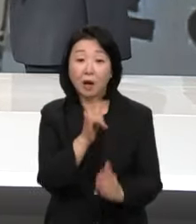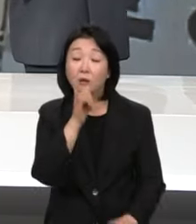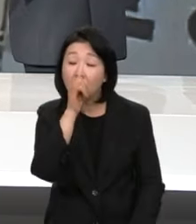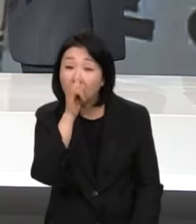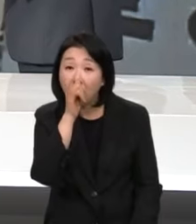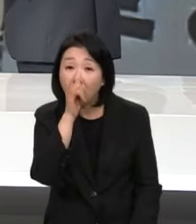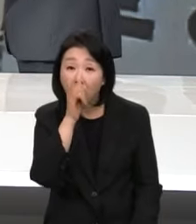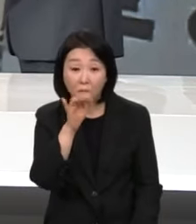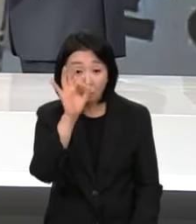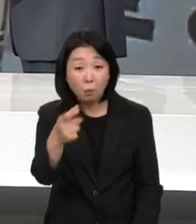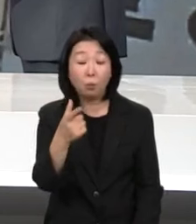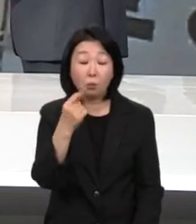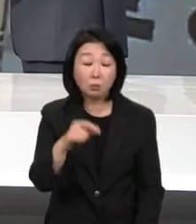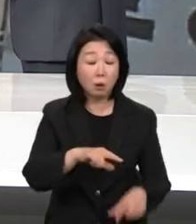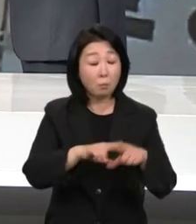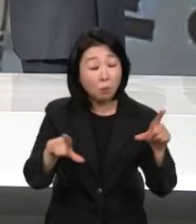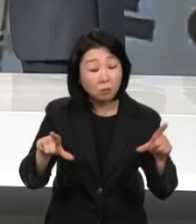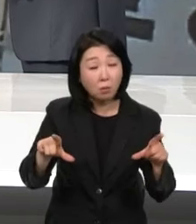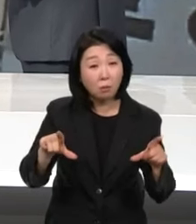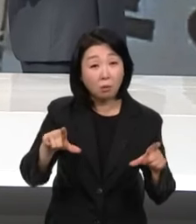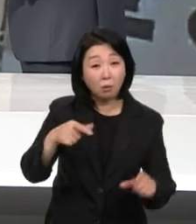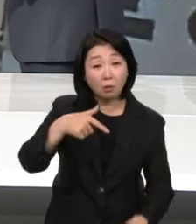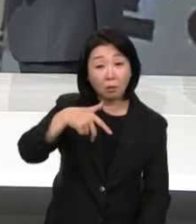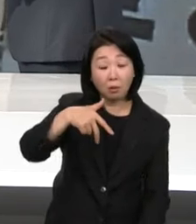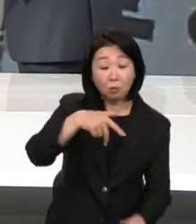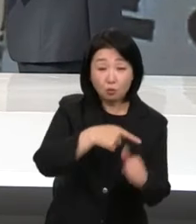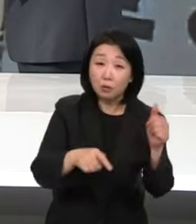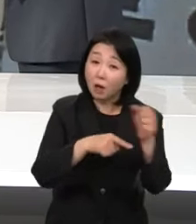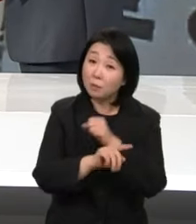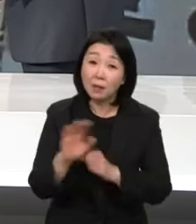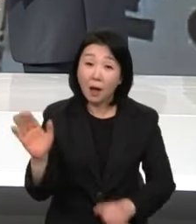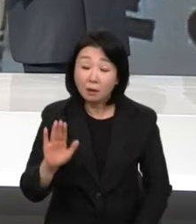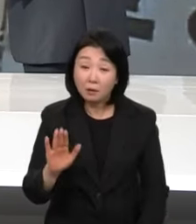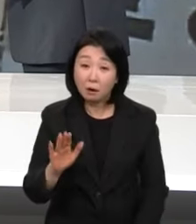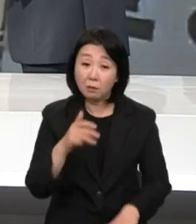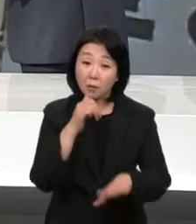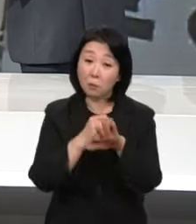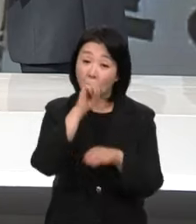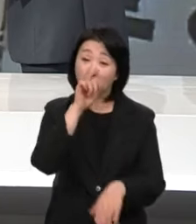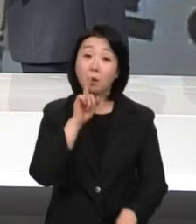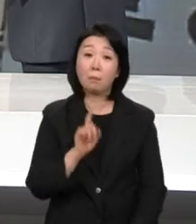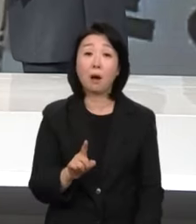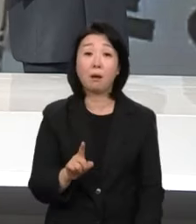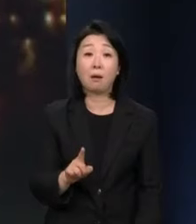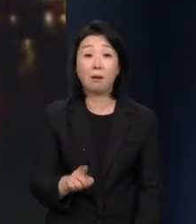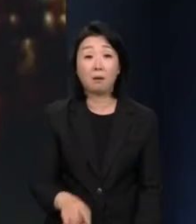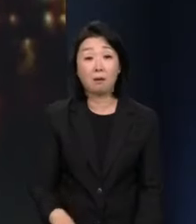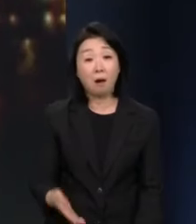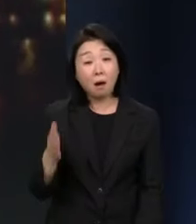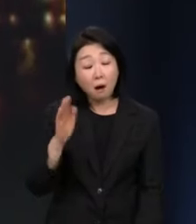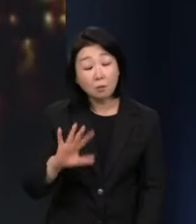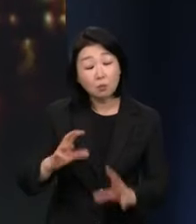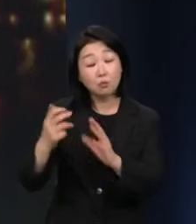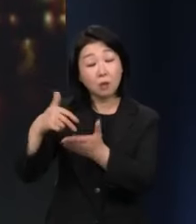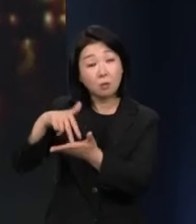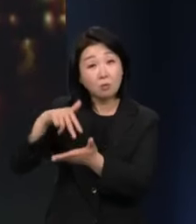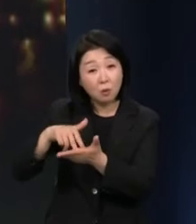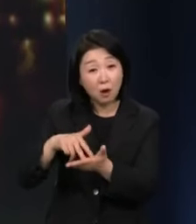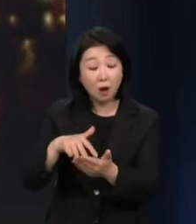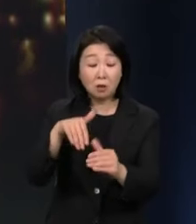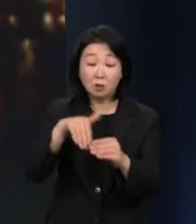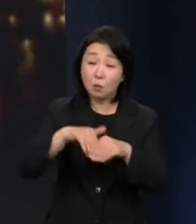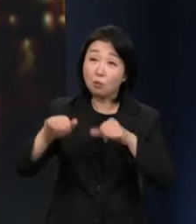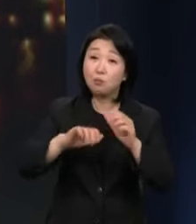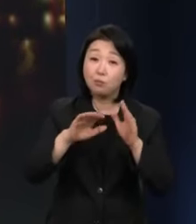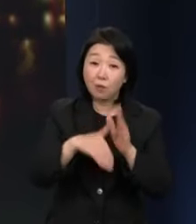자, 그럼 보신 것처럼 일반적인 죽이다의 의미는 아니라는 것이죠. 자, 그럼 남는 건 좋다라는 뜻인데 하지만 지금 국민의힘 후보가 선거운동